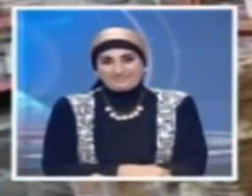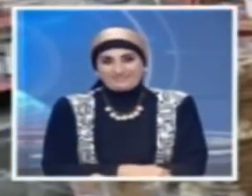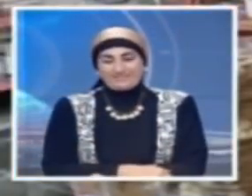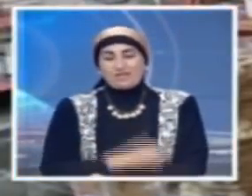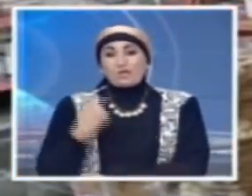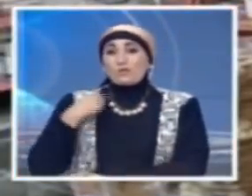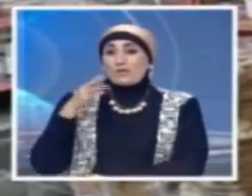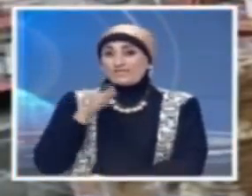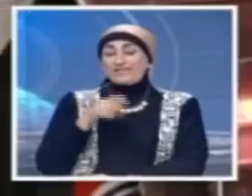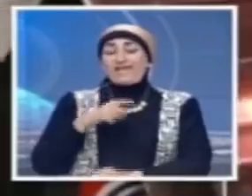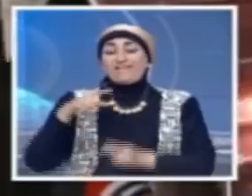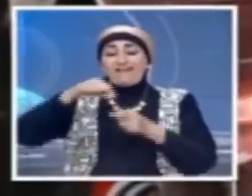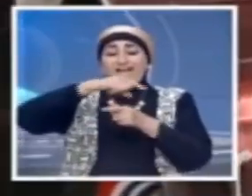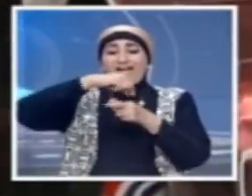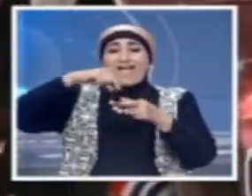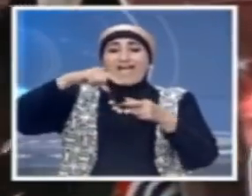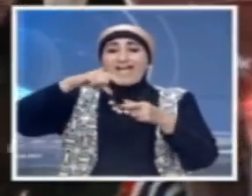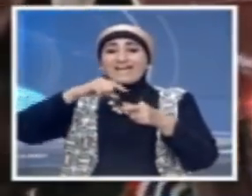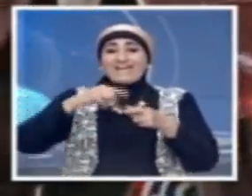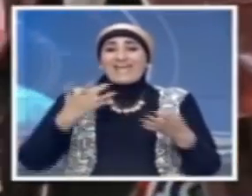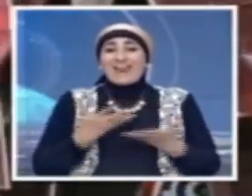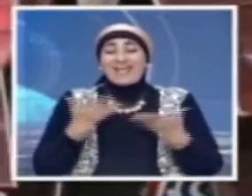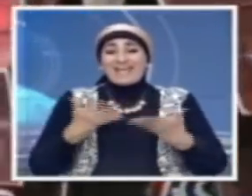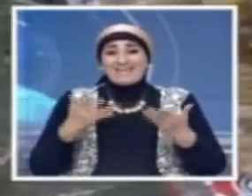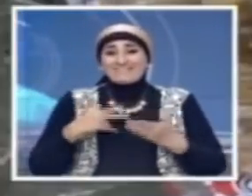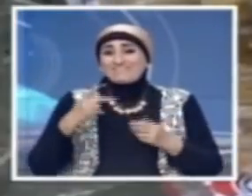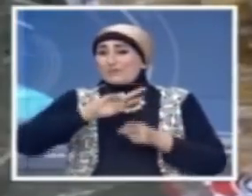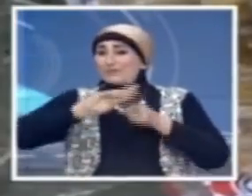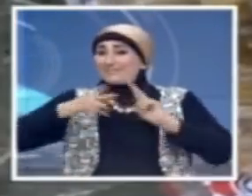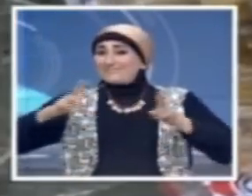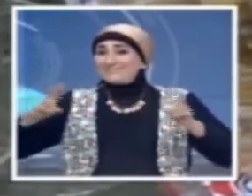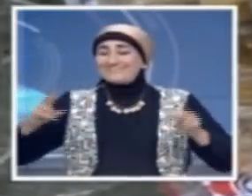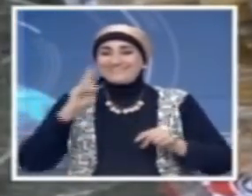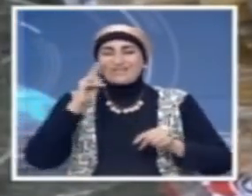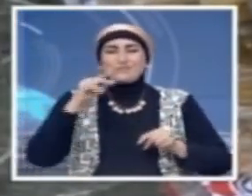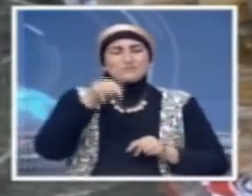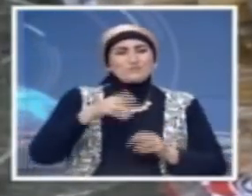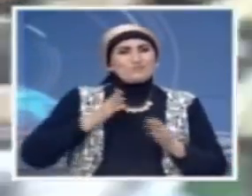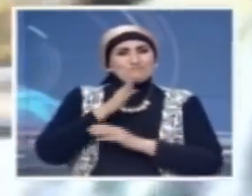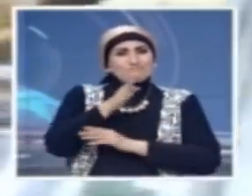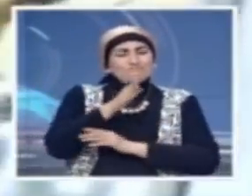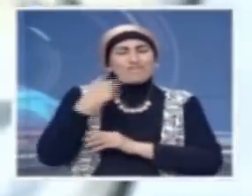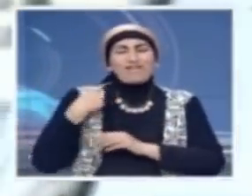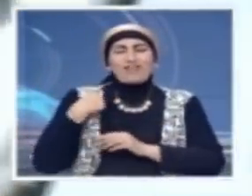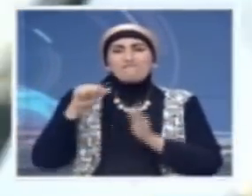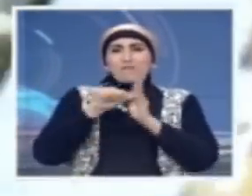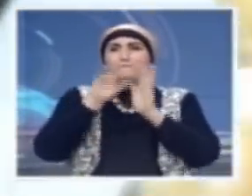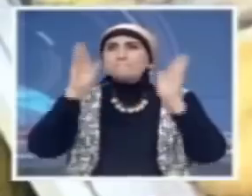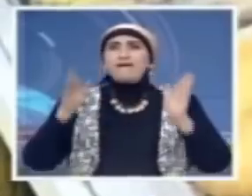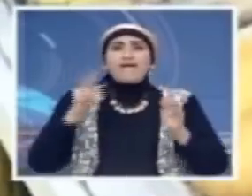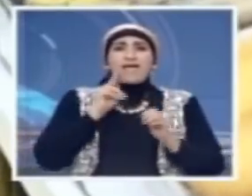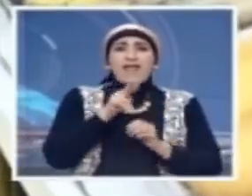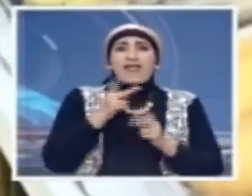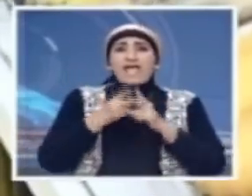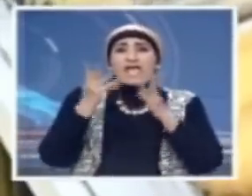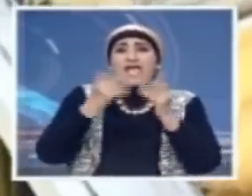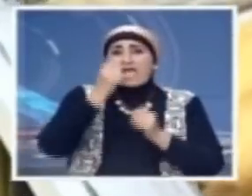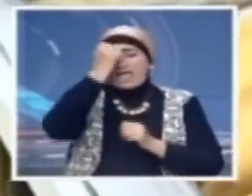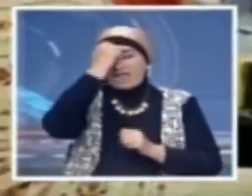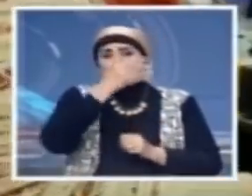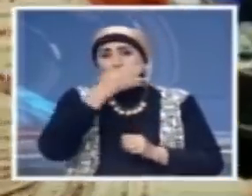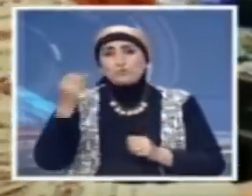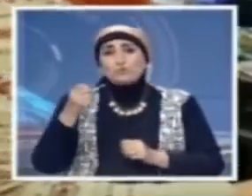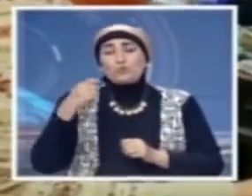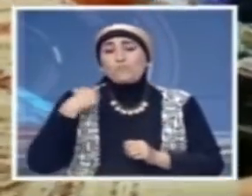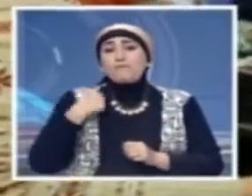ودخل كحك العيد والكثير من السلع الأخرى ضيفا على تلك الأرفف بالمجمعات الاستهلاكية التي يصل عددها إلى 1300